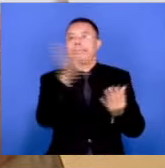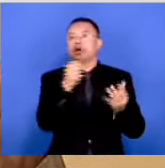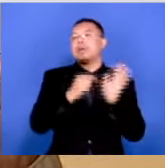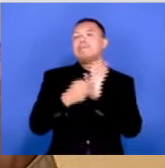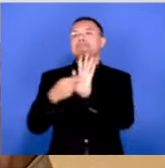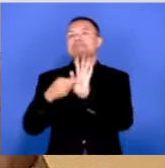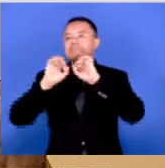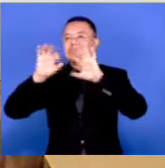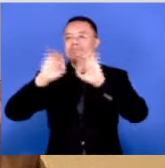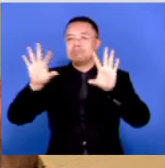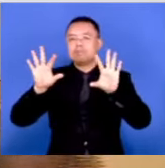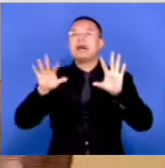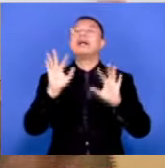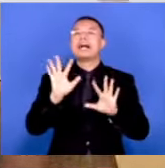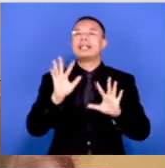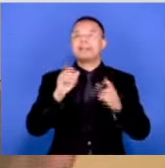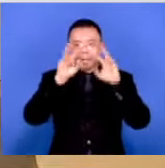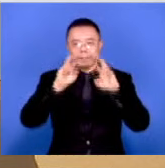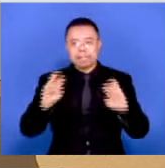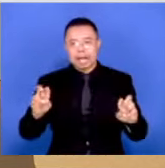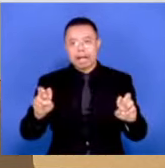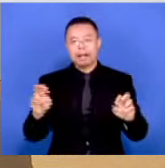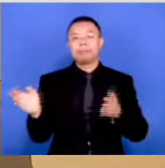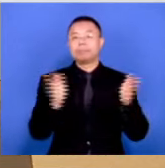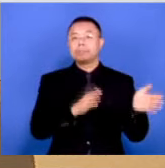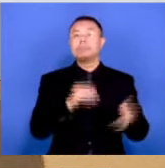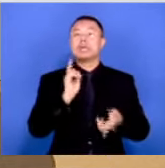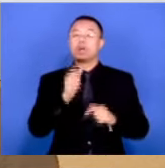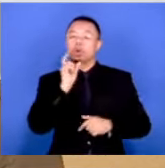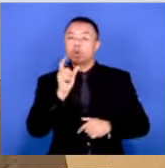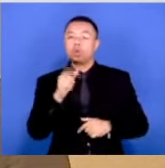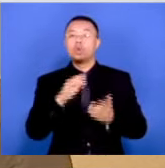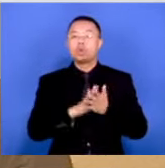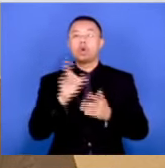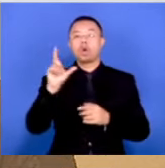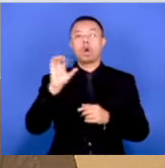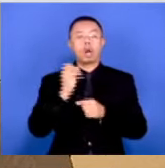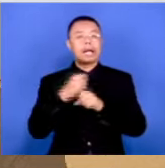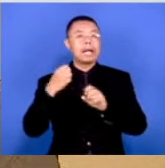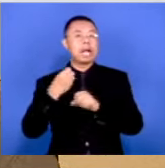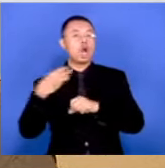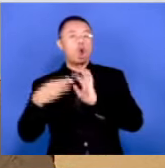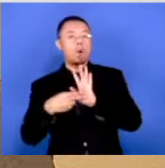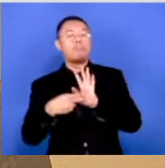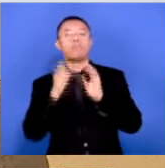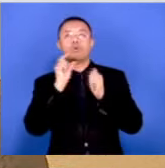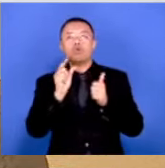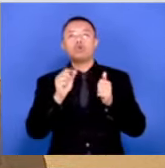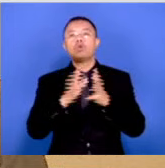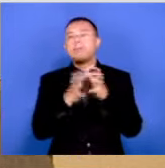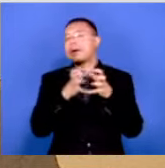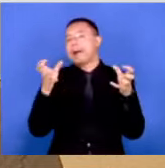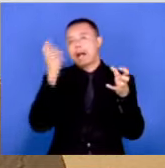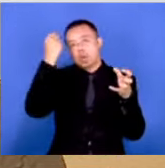di browsing lebih lanjut. Kalau untuk kolokiumnya, sebenarnya ini adalah pengembangan mata kuliah